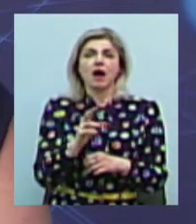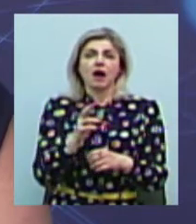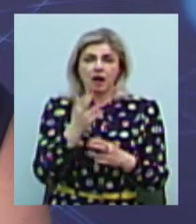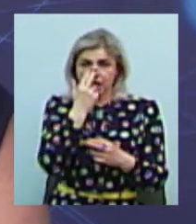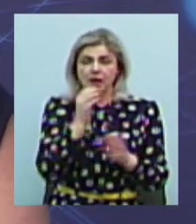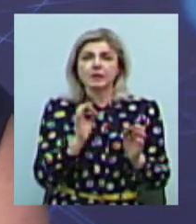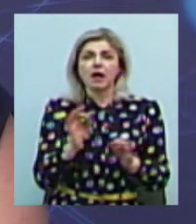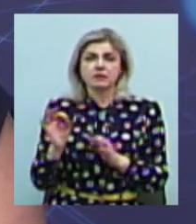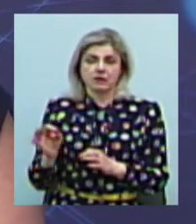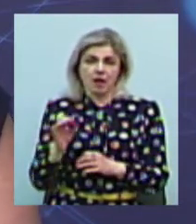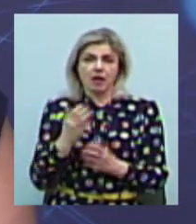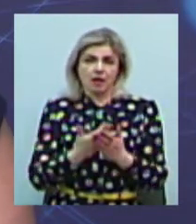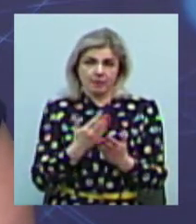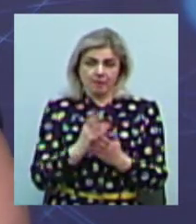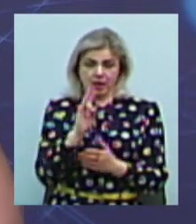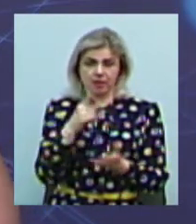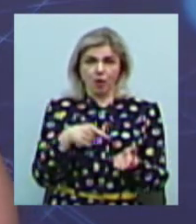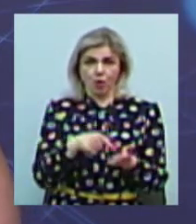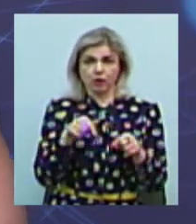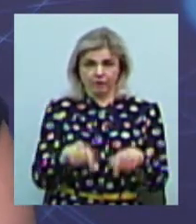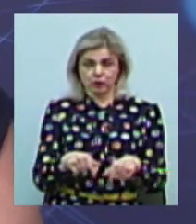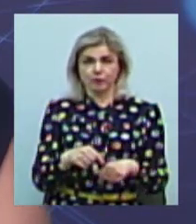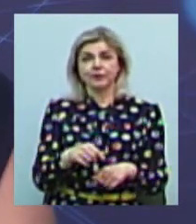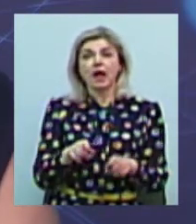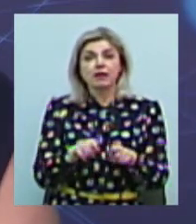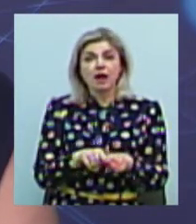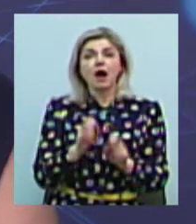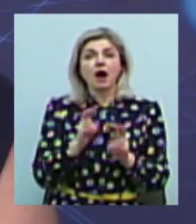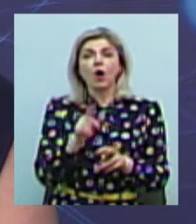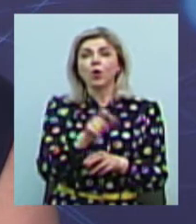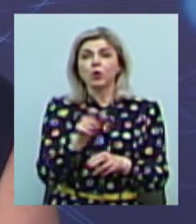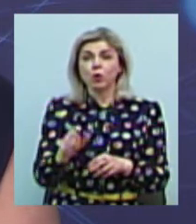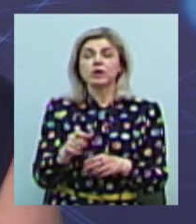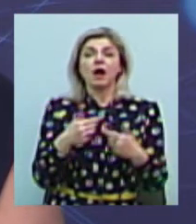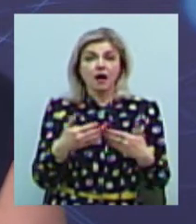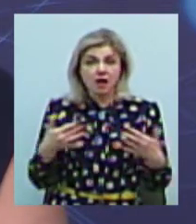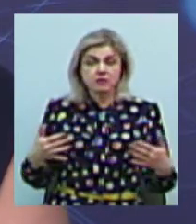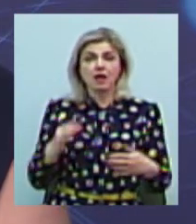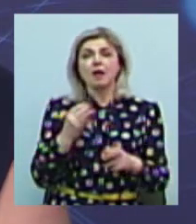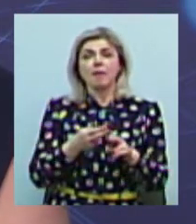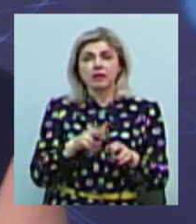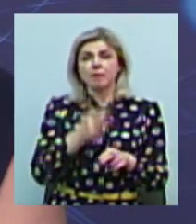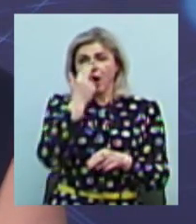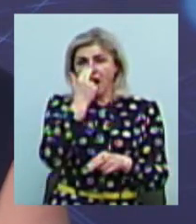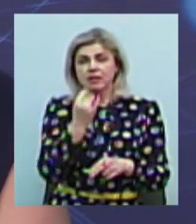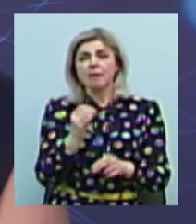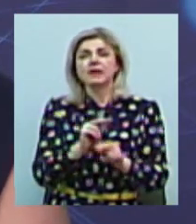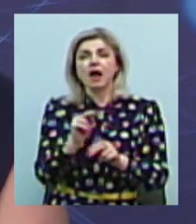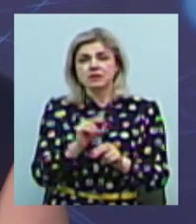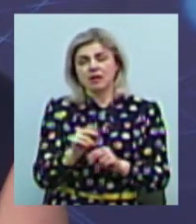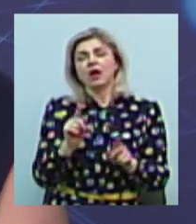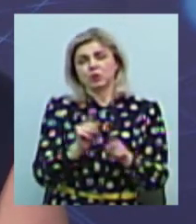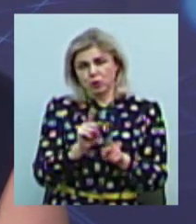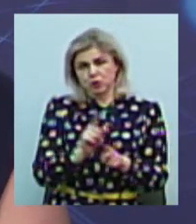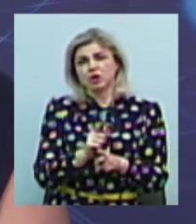на Миколаївщині? Ну, так як люди різні, то адаптація проходить по-різному. Люди спочатку, багато хто, як ви